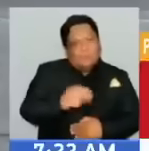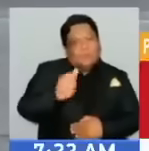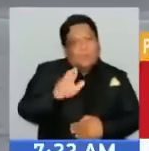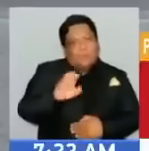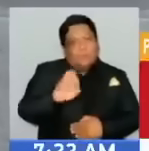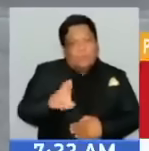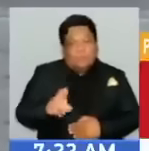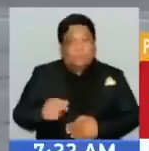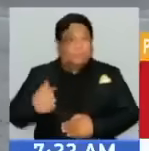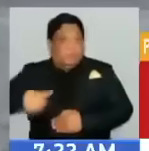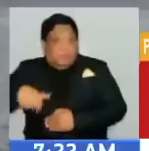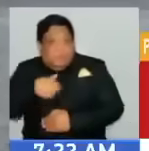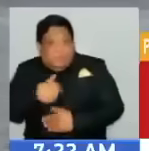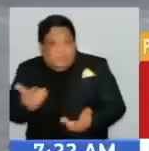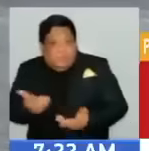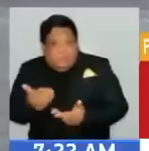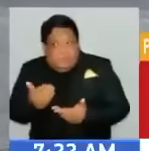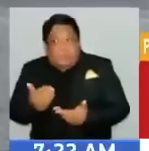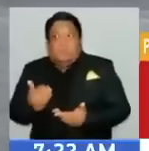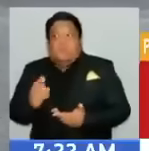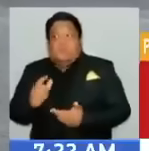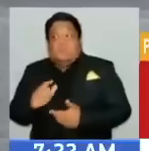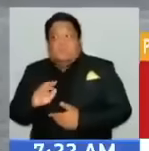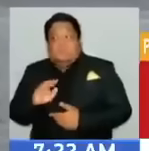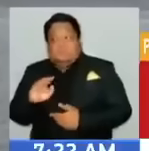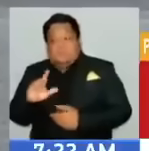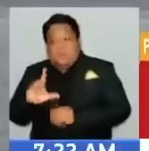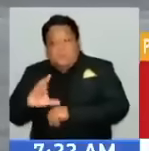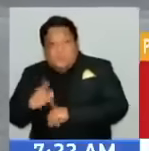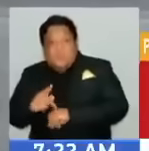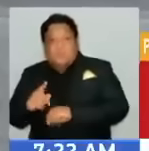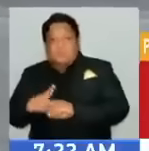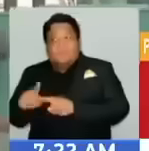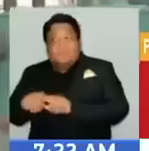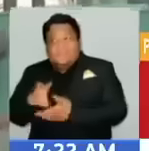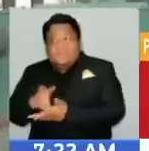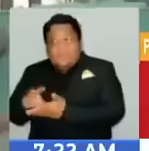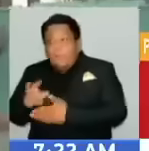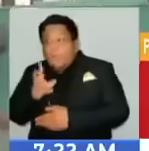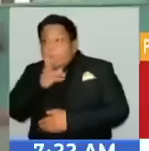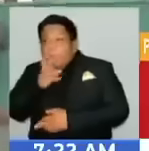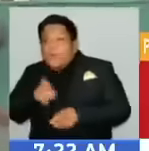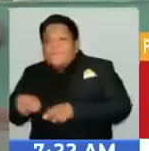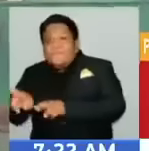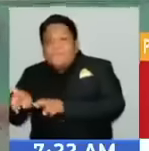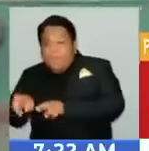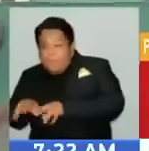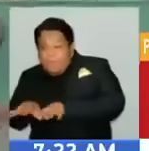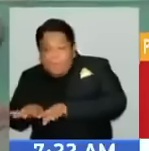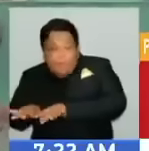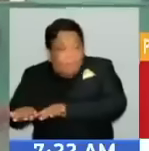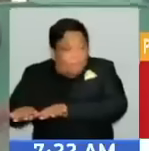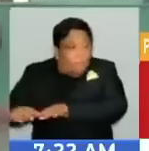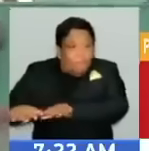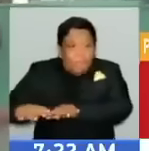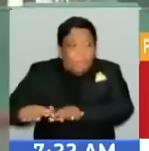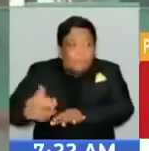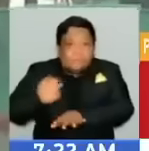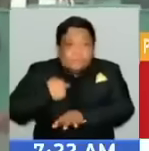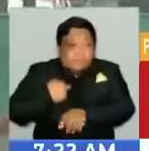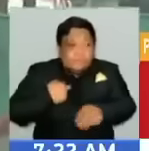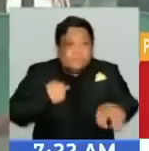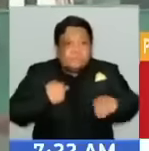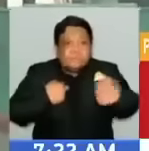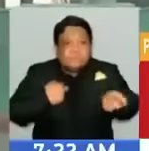sa Manila Bay may mga river. Saan lalabas kung tatambakan nila ang aming Manila Bay?